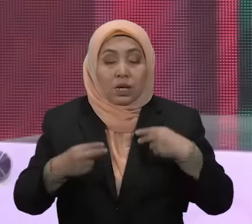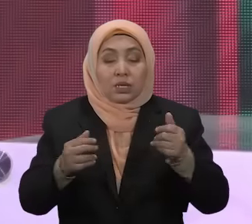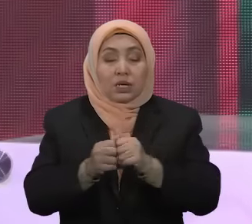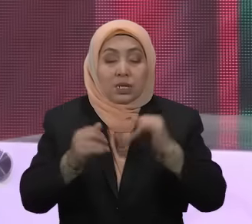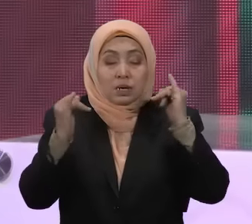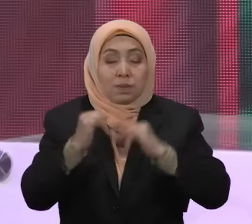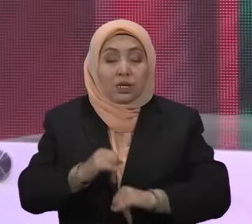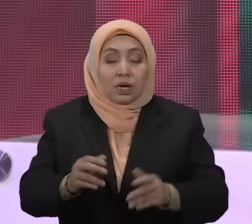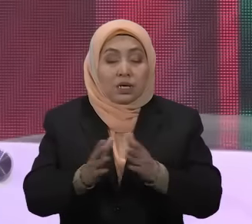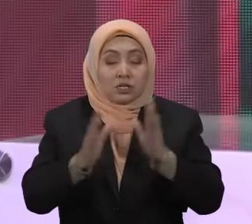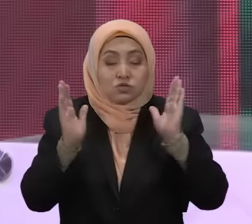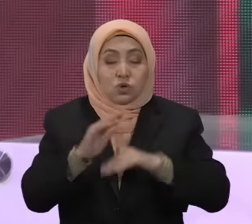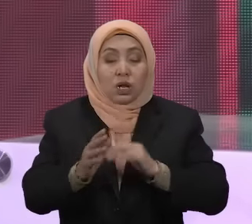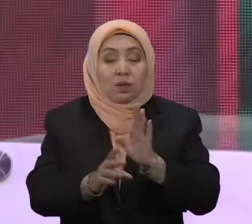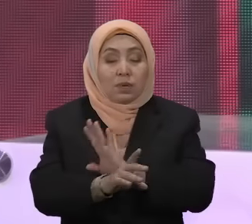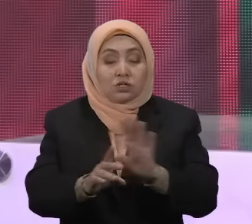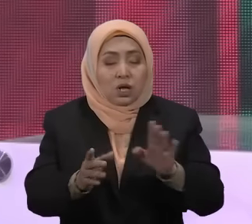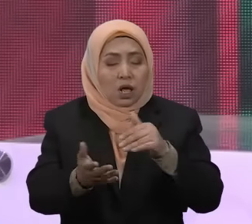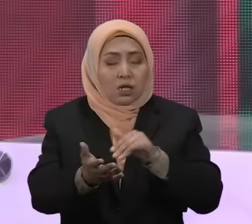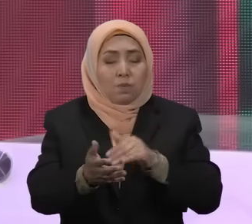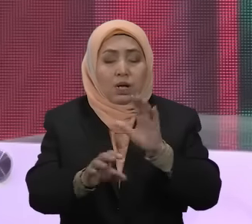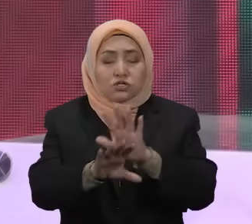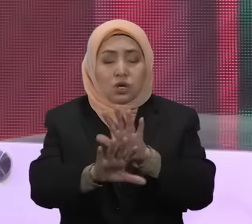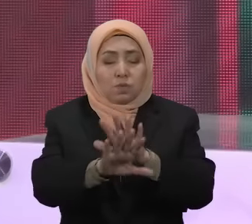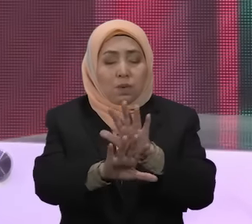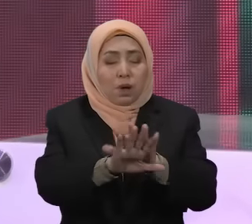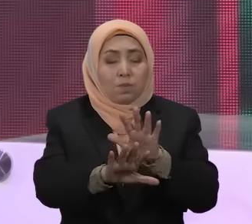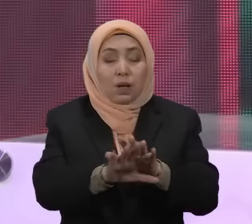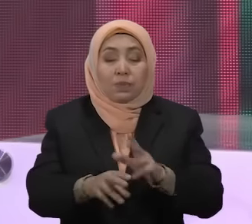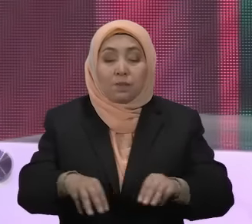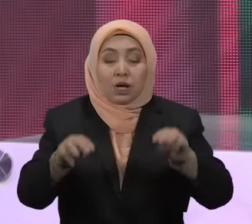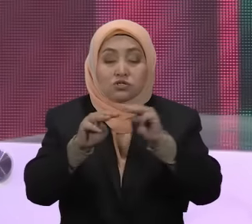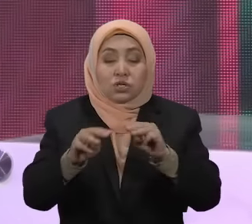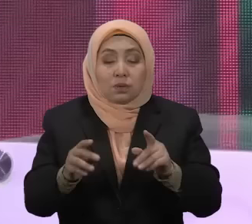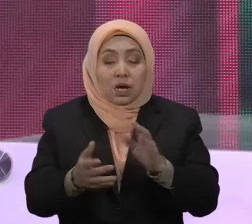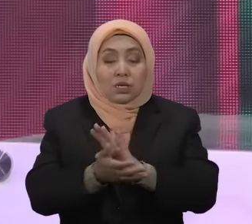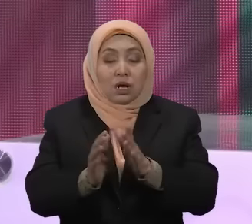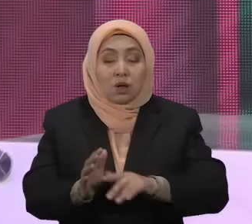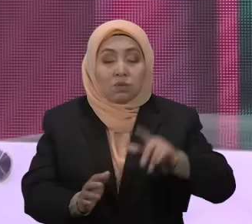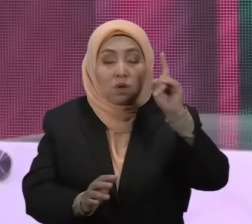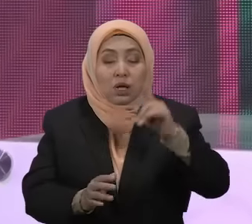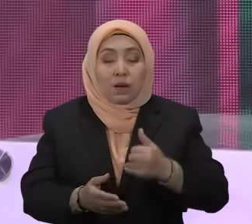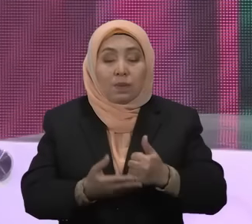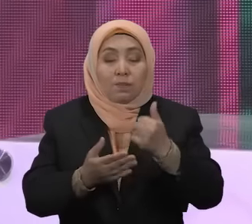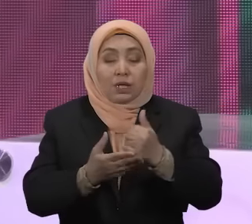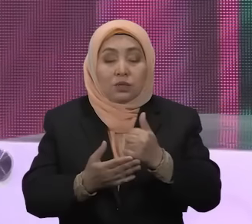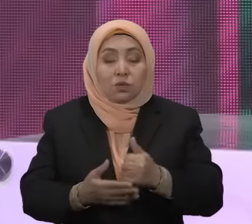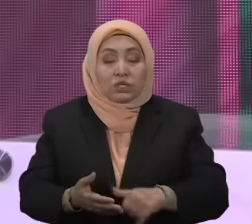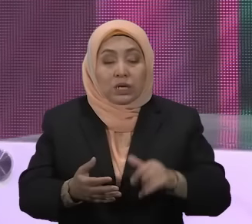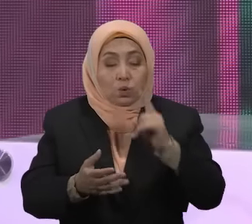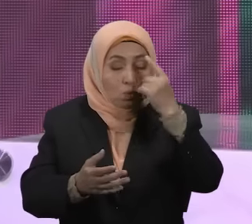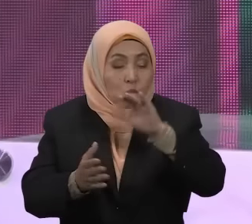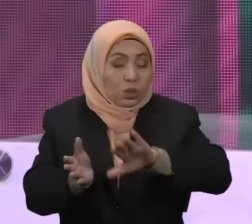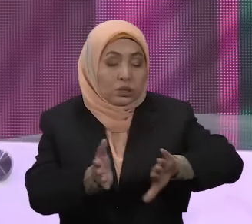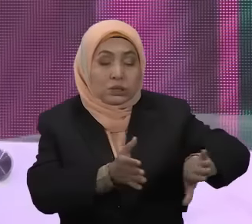dengan ibadah, dengan solat berjemaah. Lagi ramai lagi orang yang berada di masjid, maka Allah akan membantu umat Islam